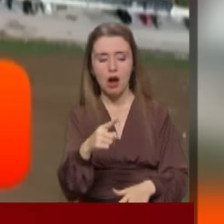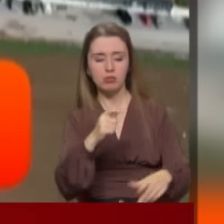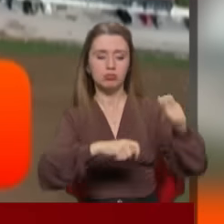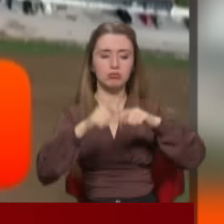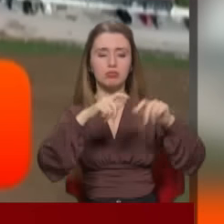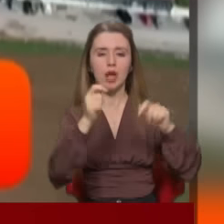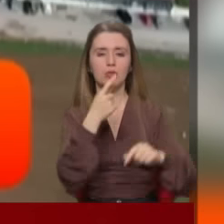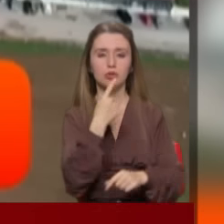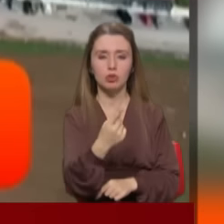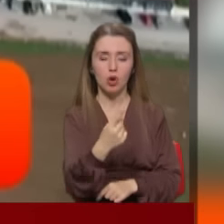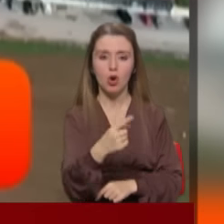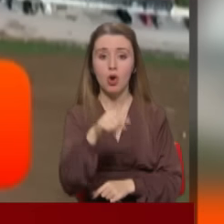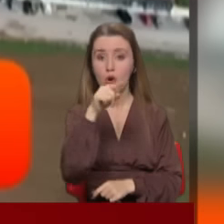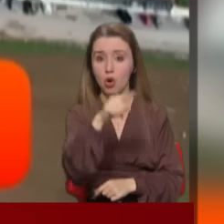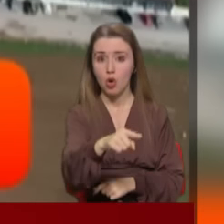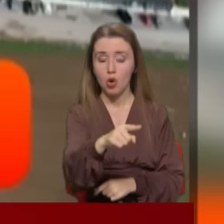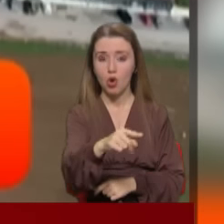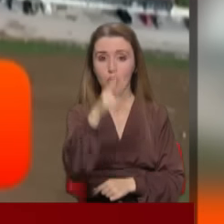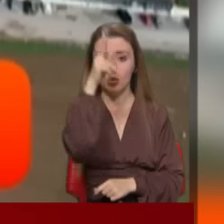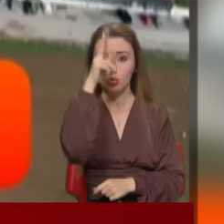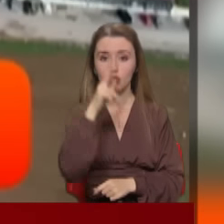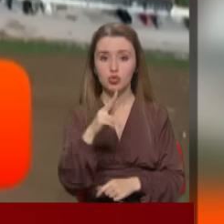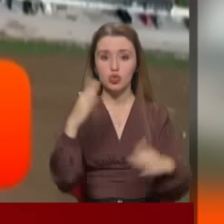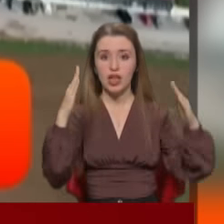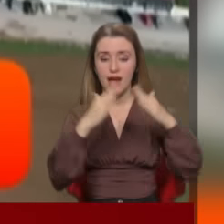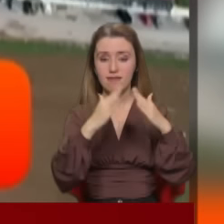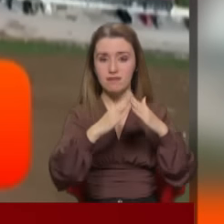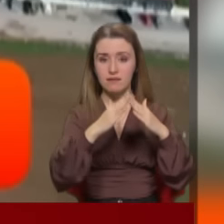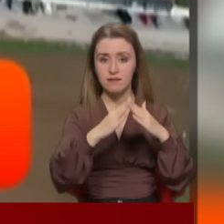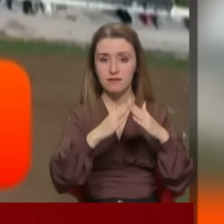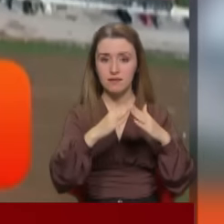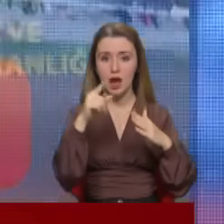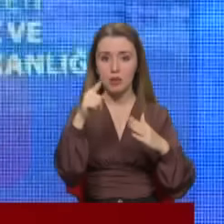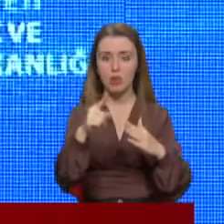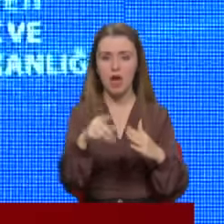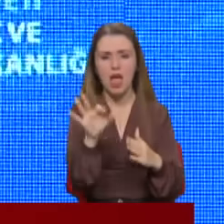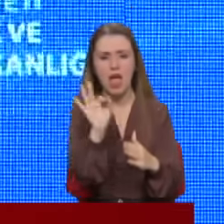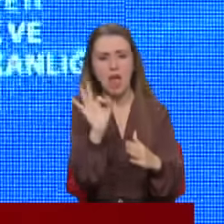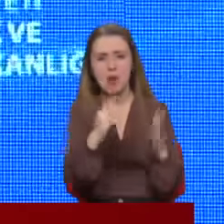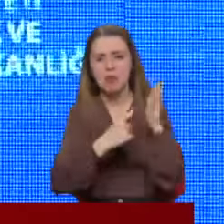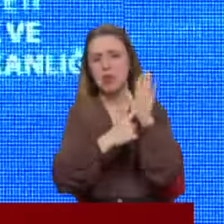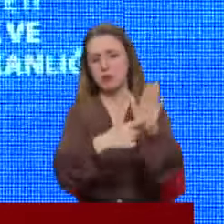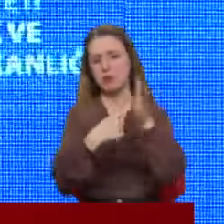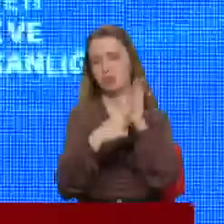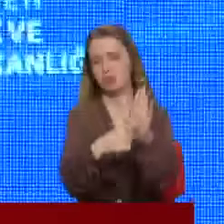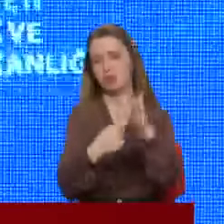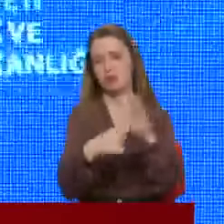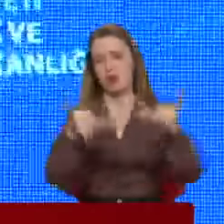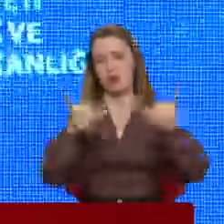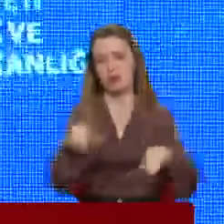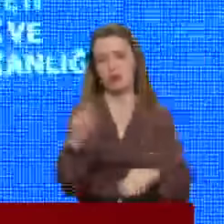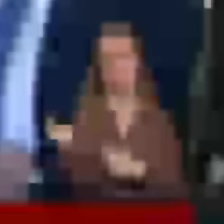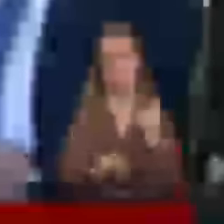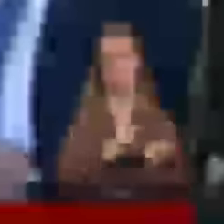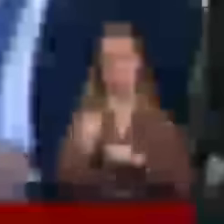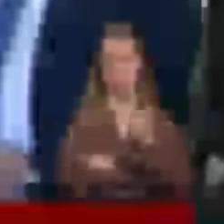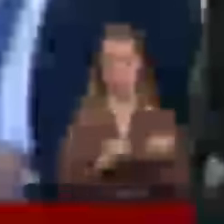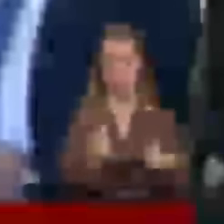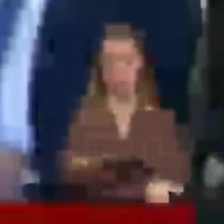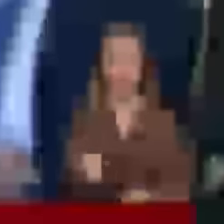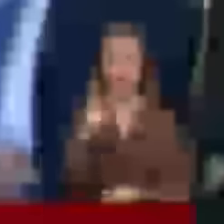yöntemiyle bitirmiş oldukları 300 konutu temcit pilavı gibi kamuoyuna göstererek algı yaratmaya çalışıyor.